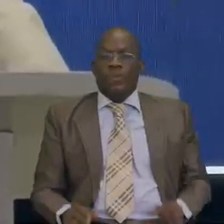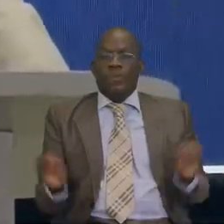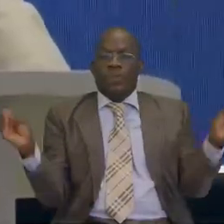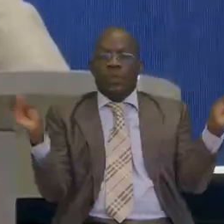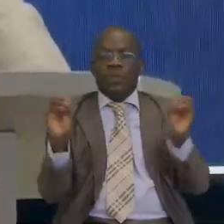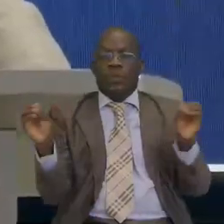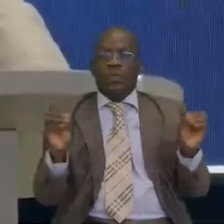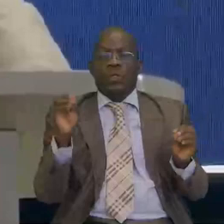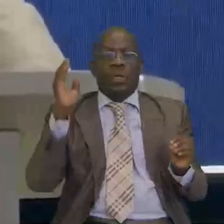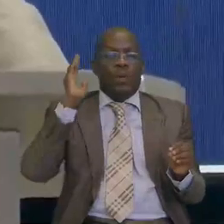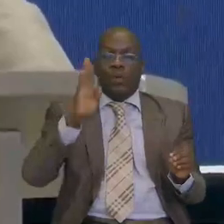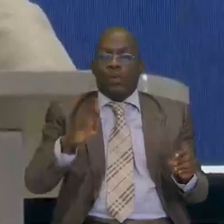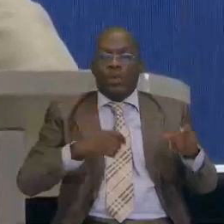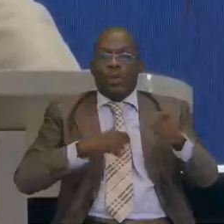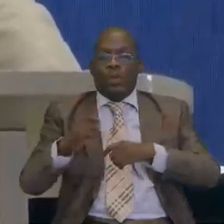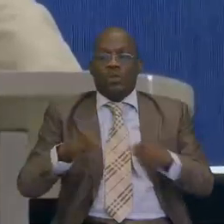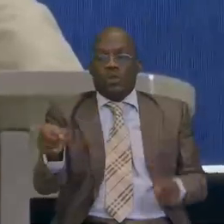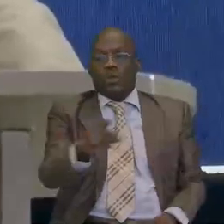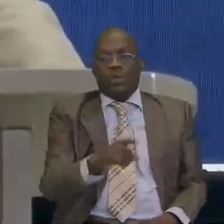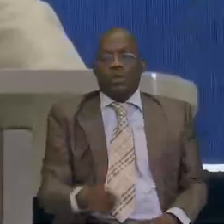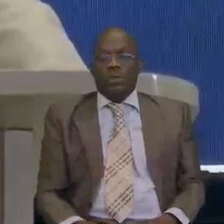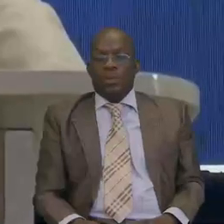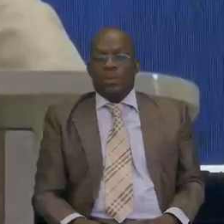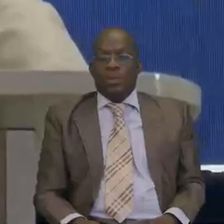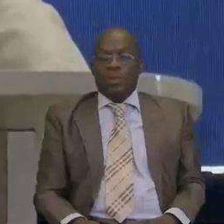Rien ne pourra vous nuire.